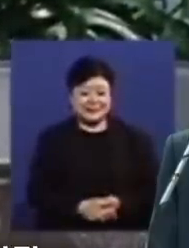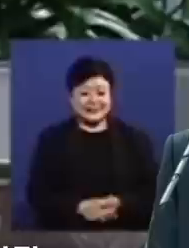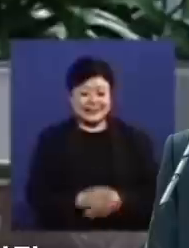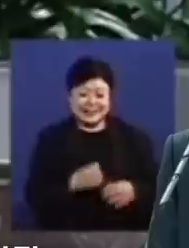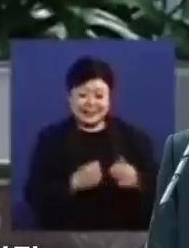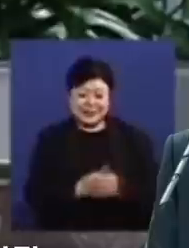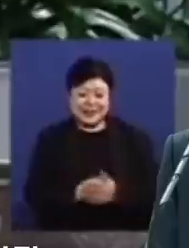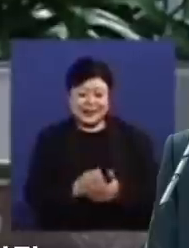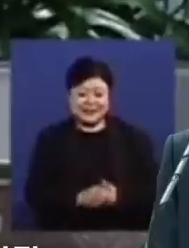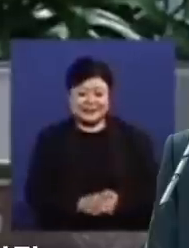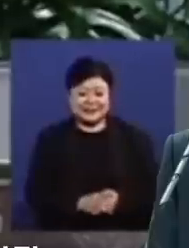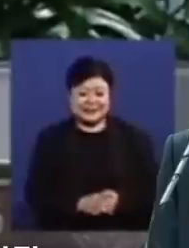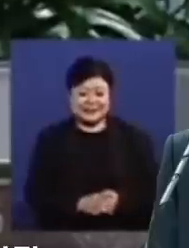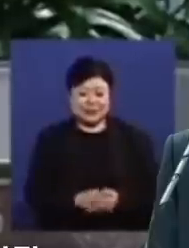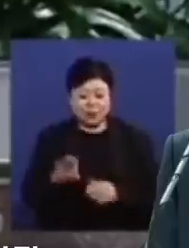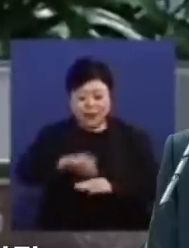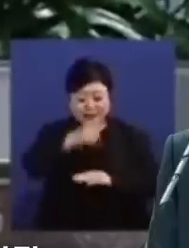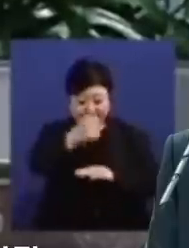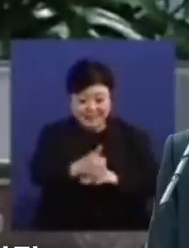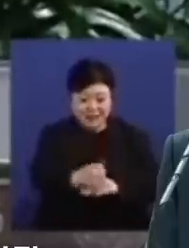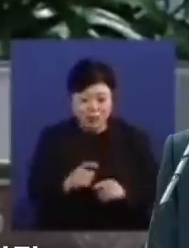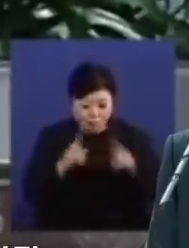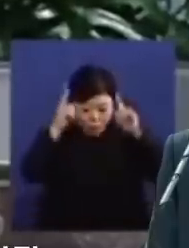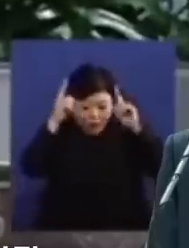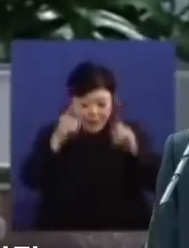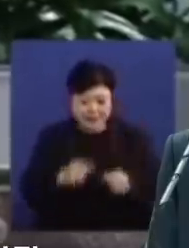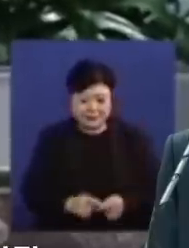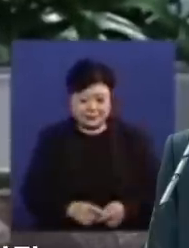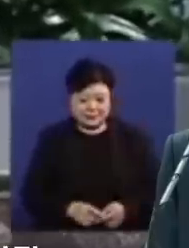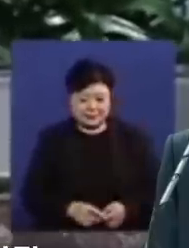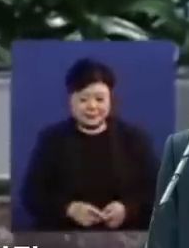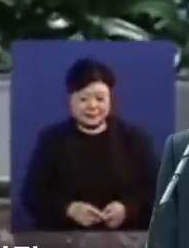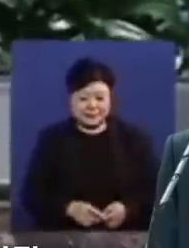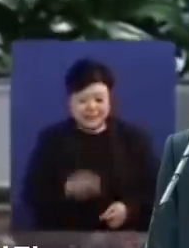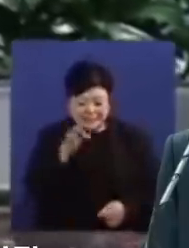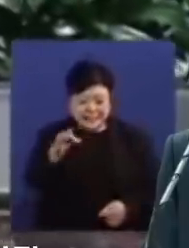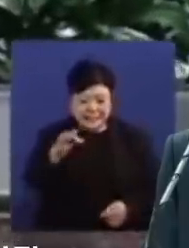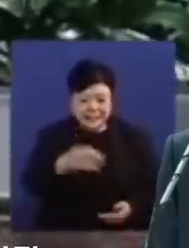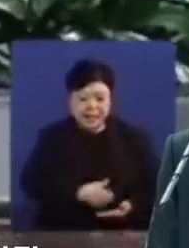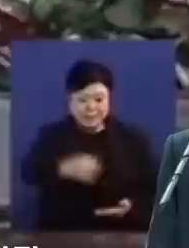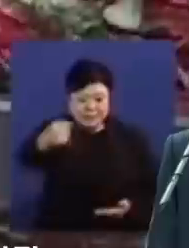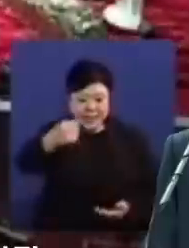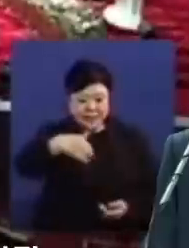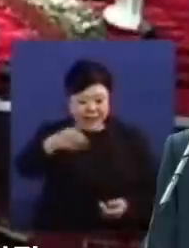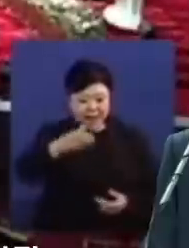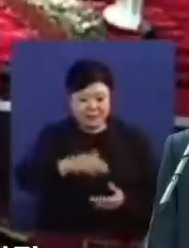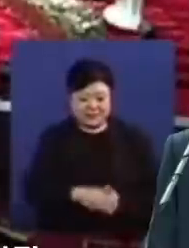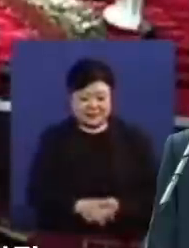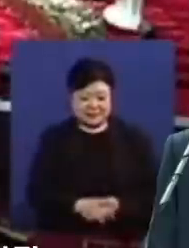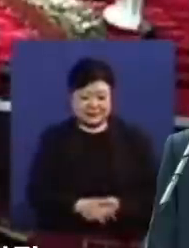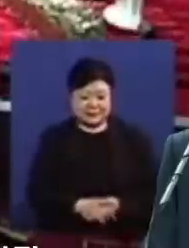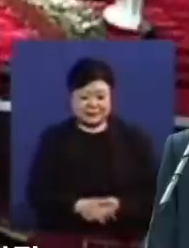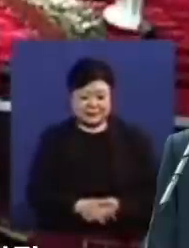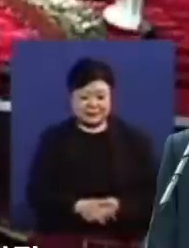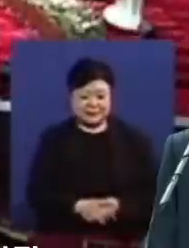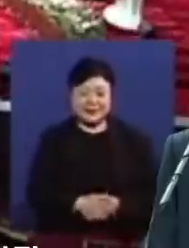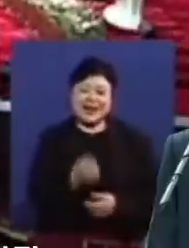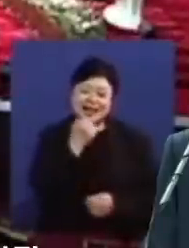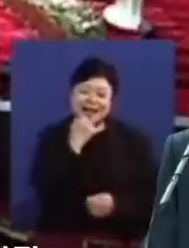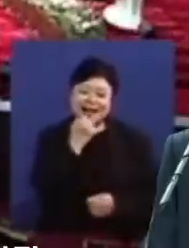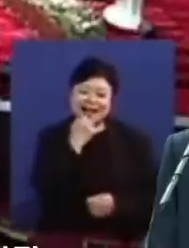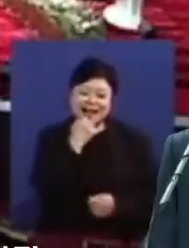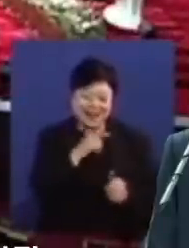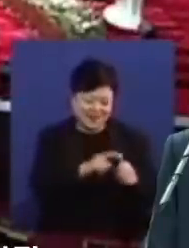그러니까 황제가 화가 내서 좋다 그러면 너희 재산을 내가 몰수하겠다. 그리스도라면 허허